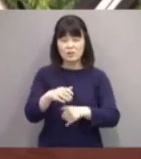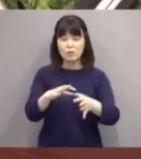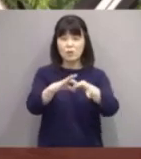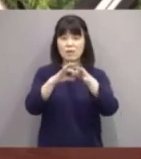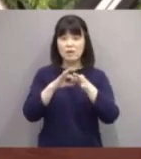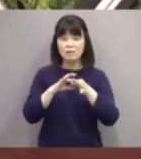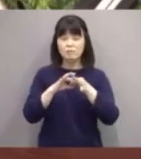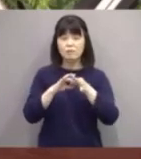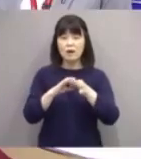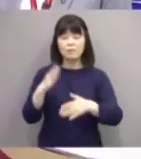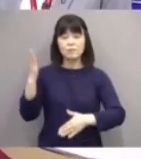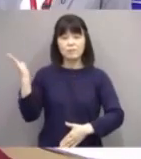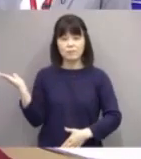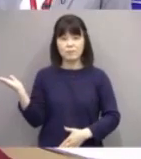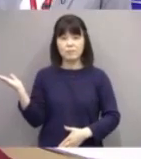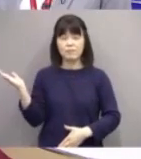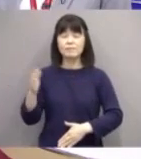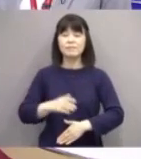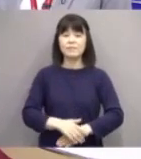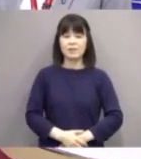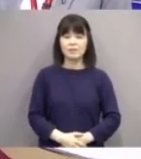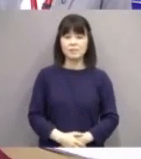です。